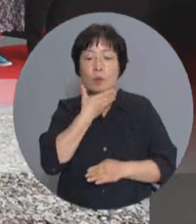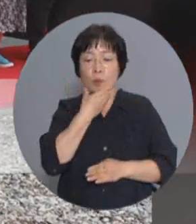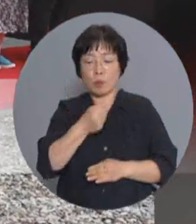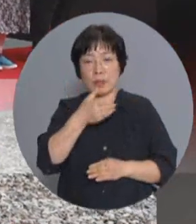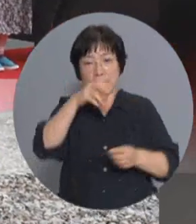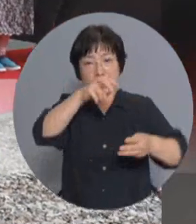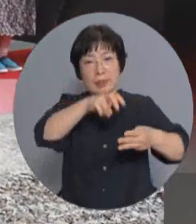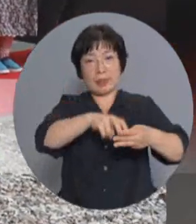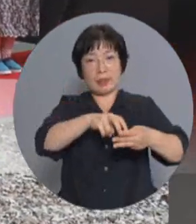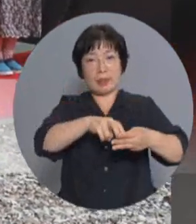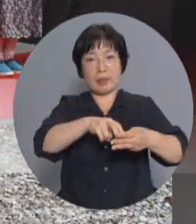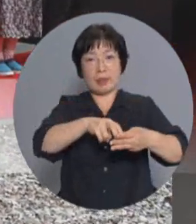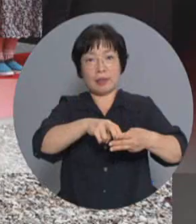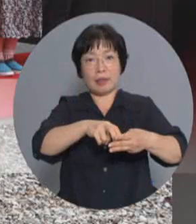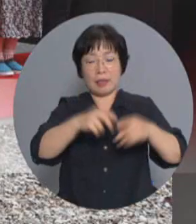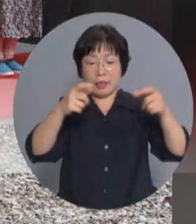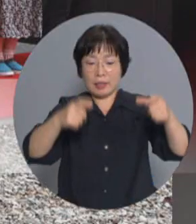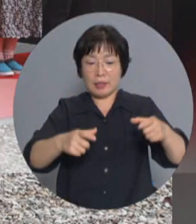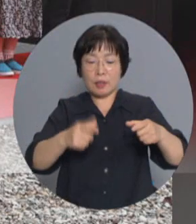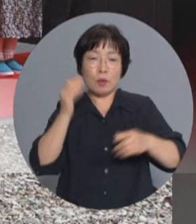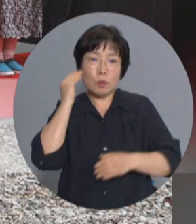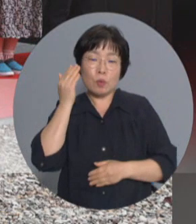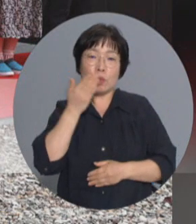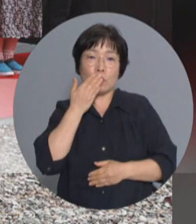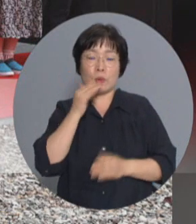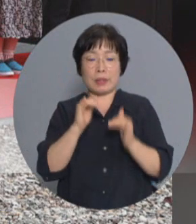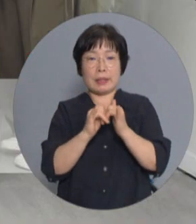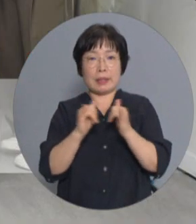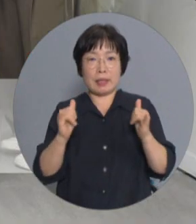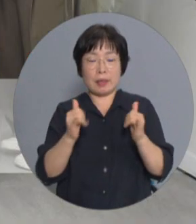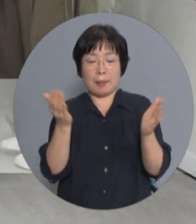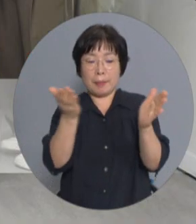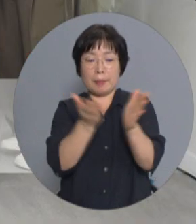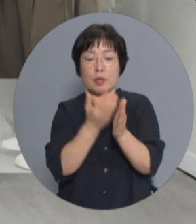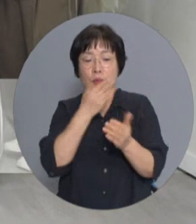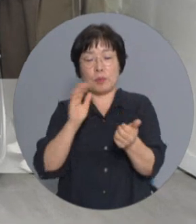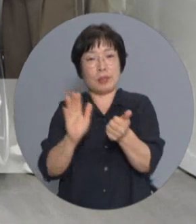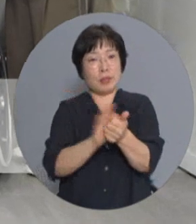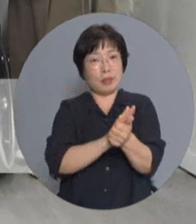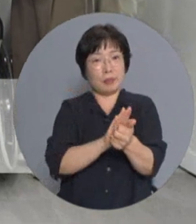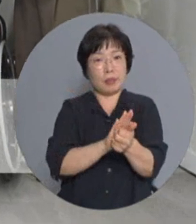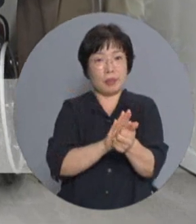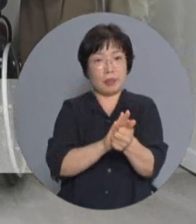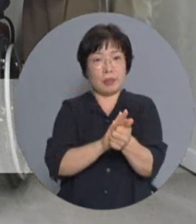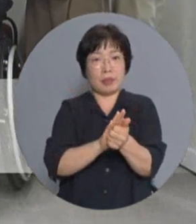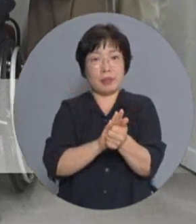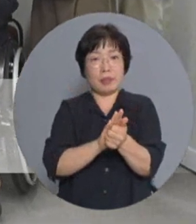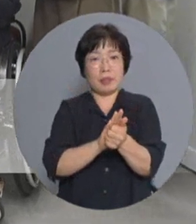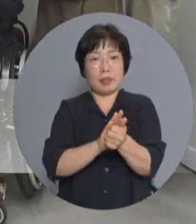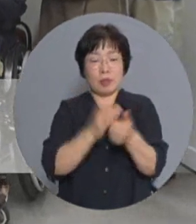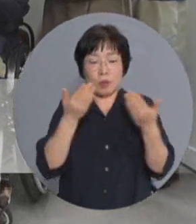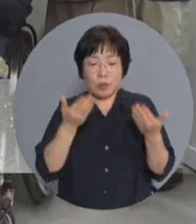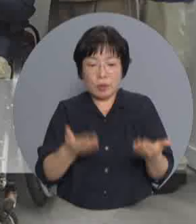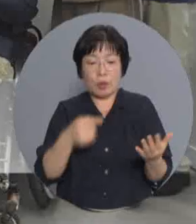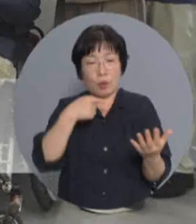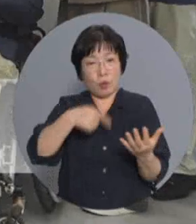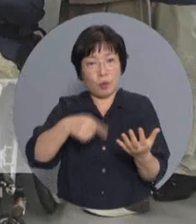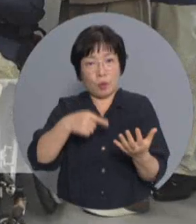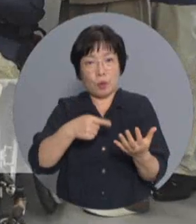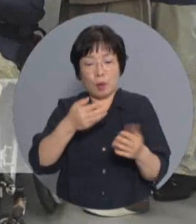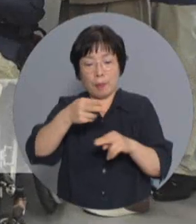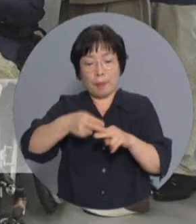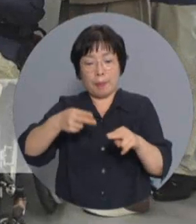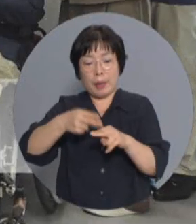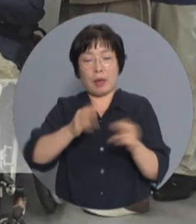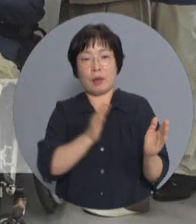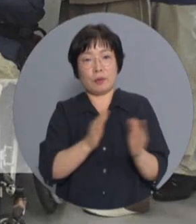복지 센터는 지역의 청각 언어 장애인들에게 맞춤형 복지 서비스를 제공하기 위해 휴계 교육공간 식당